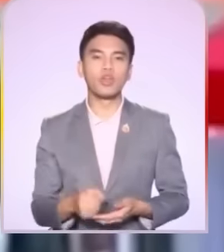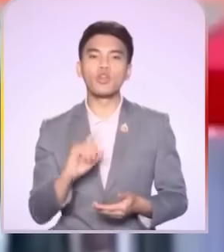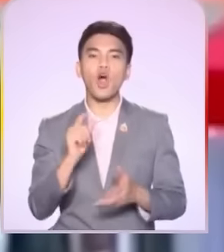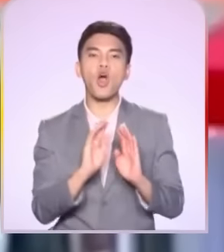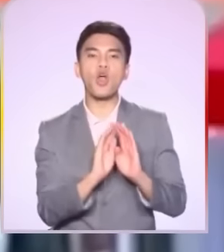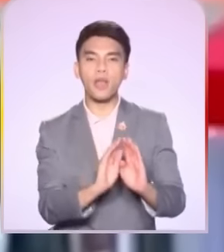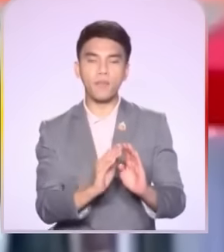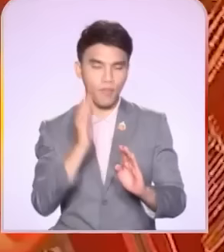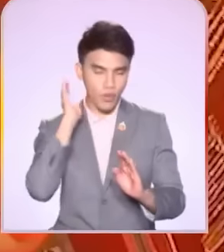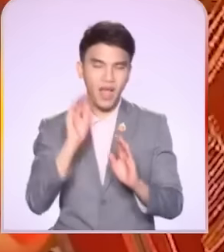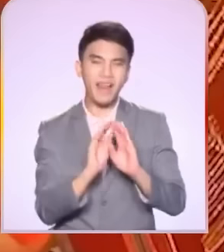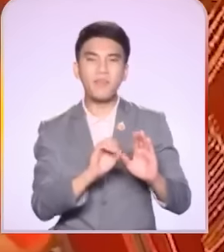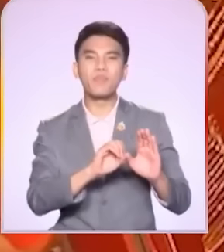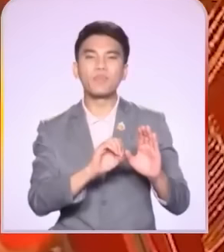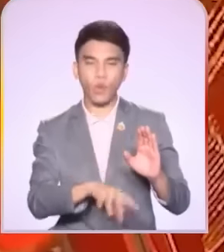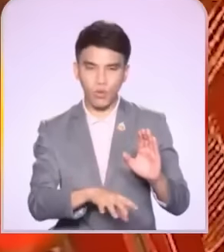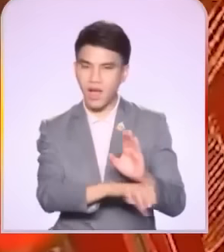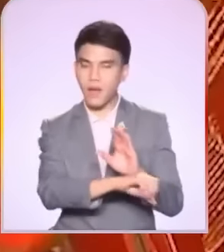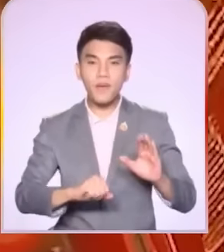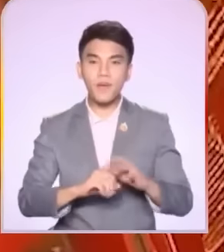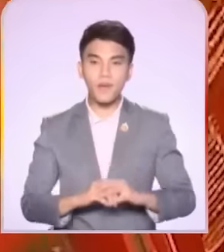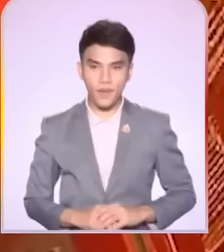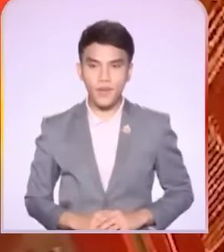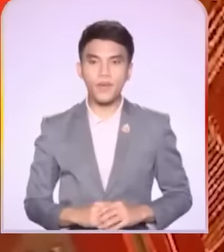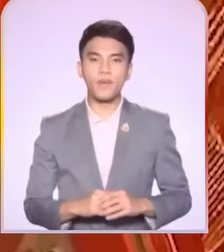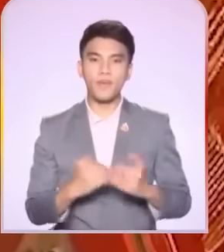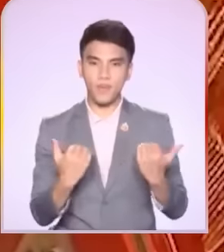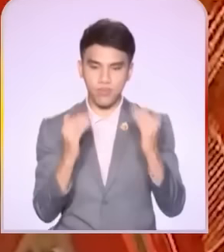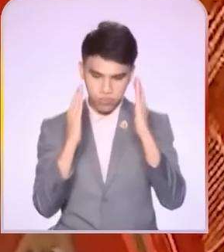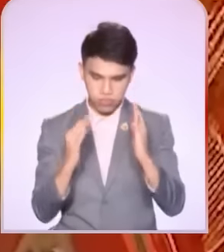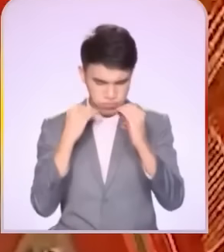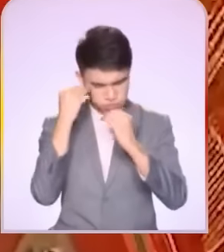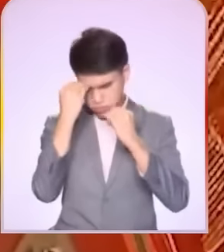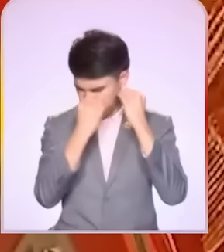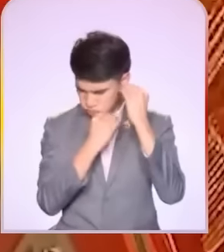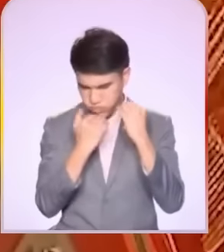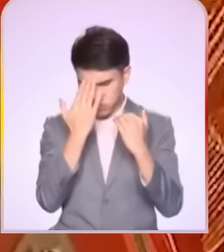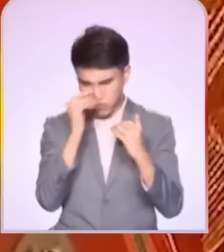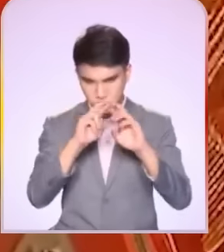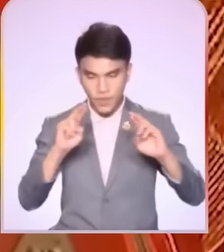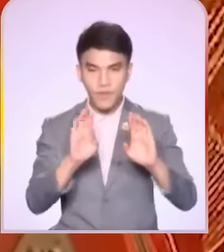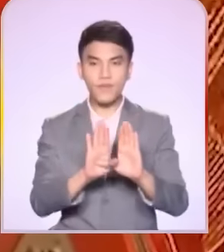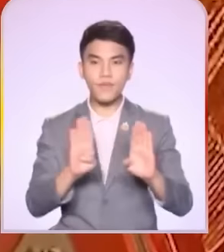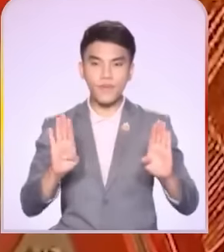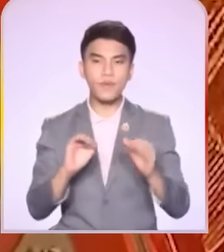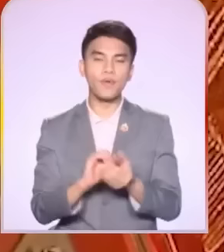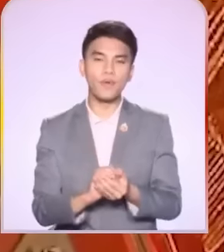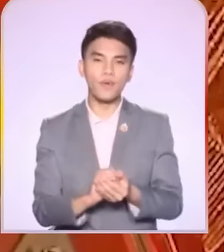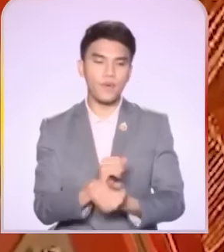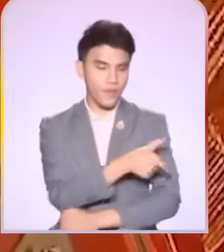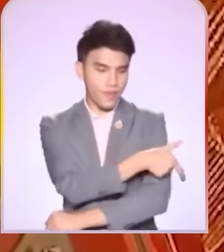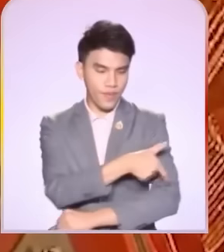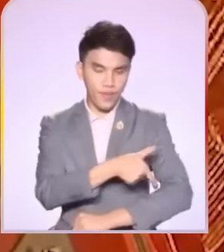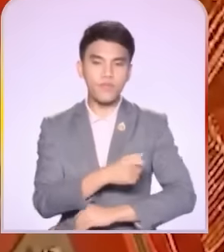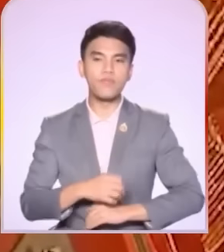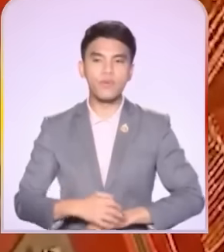องที่ฝ่ายชายทำตกแล้วก็ดึงออกมาจากแผงนะคะนี่พนักงานยังงงอยู่เลยเพราะว่ากำลังเปิดร้านนะคะเจ้าหน้าที่รักษาความปลอด